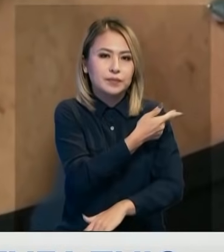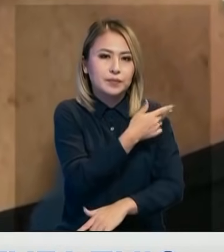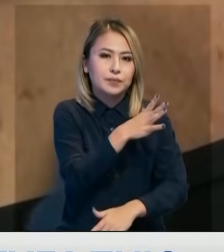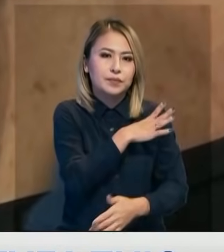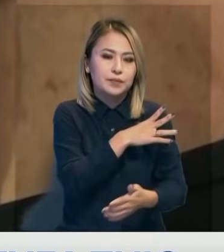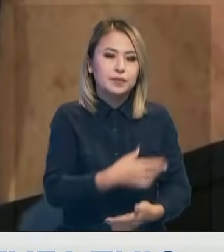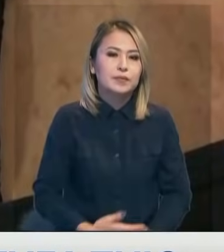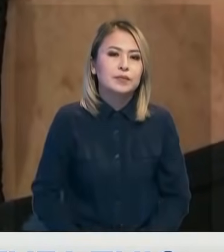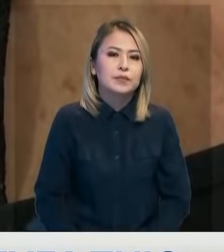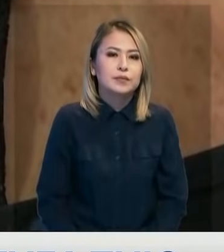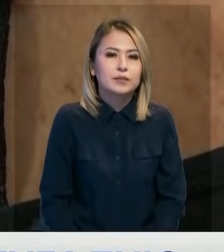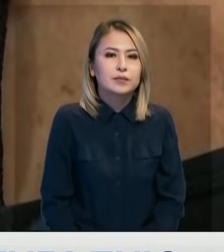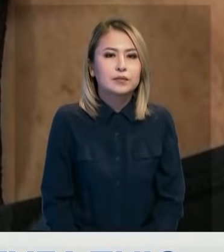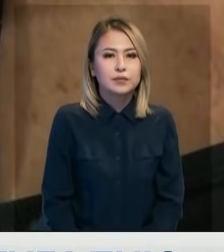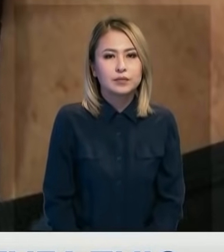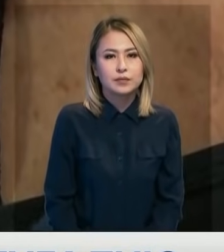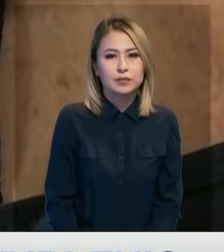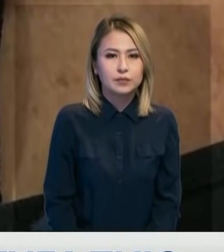болуы керек.